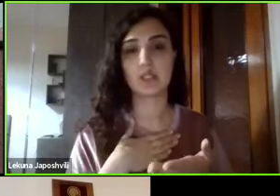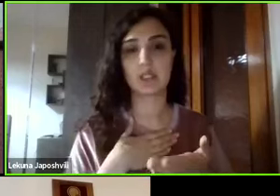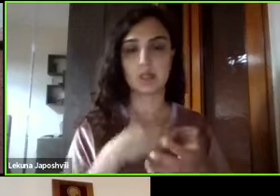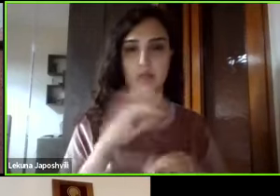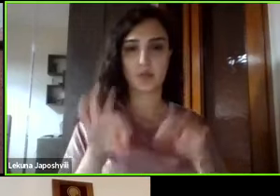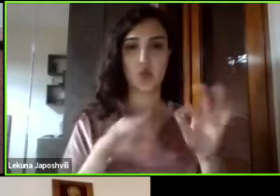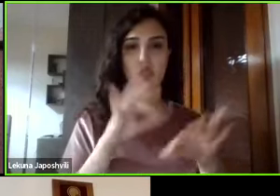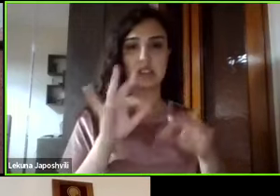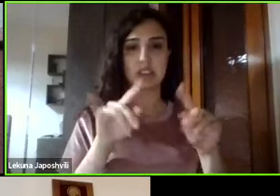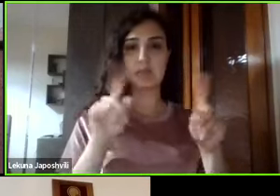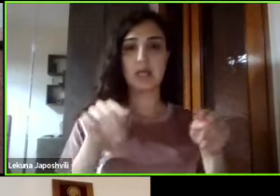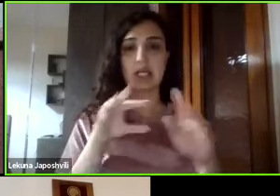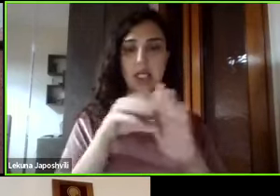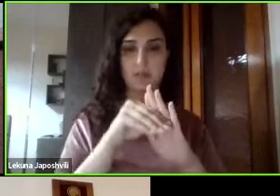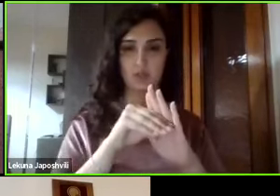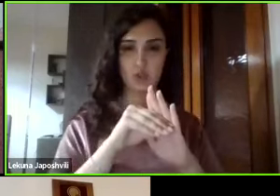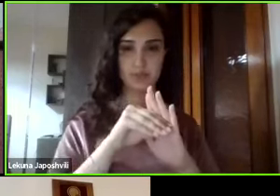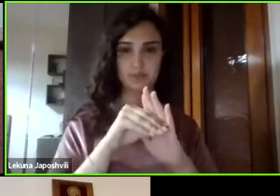პროექტის ფარგლებში